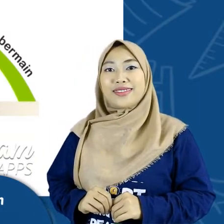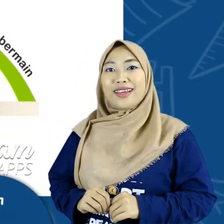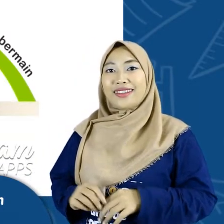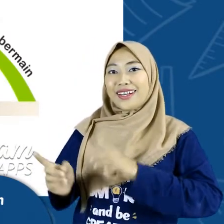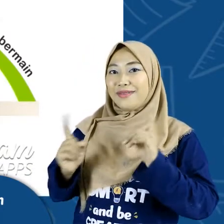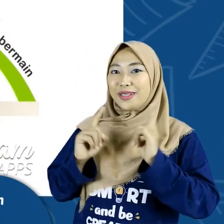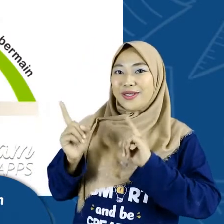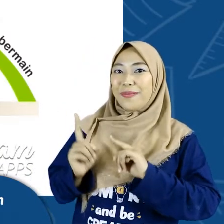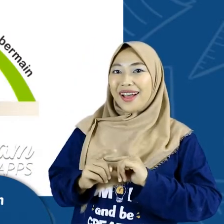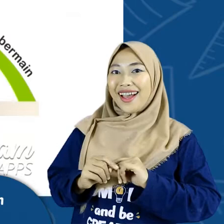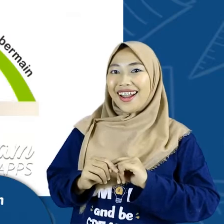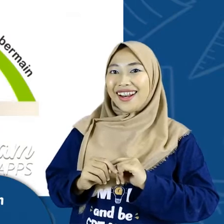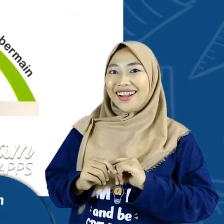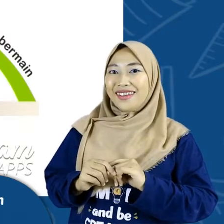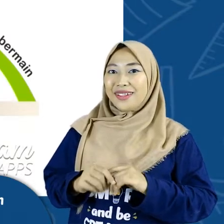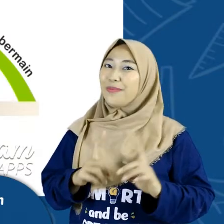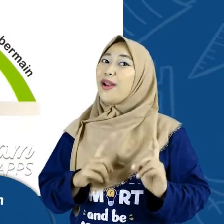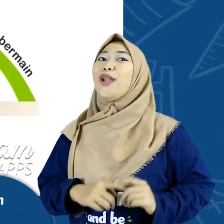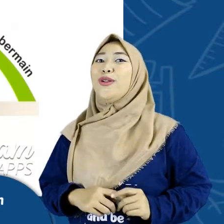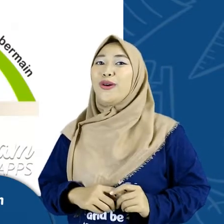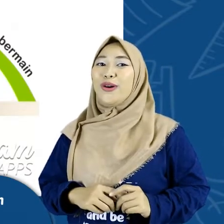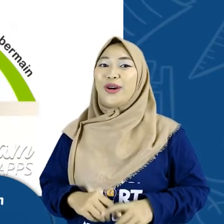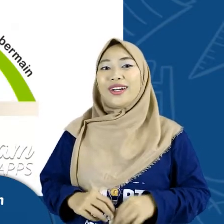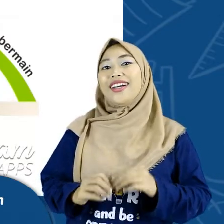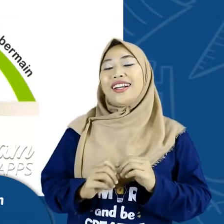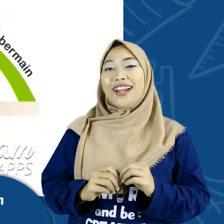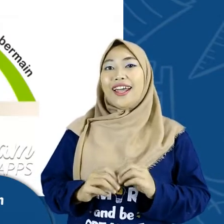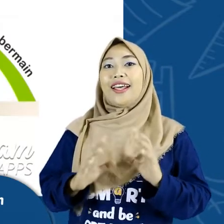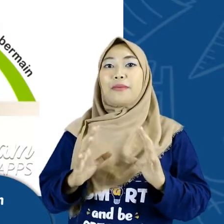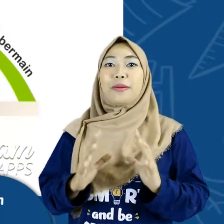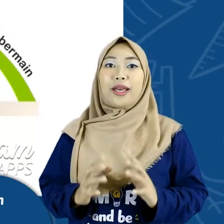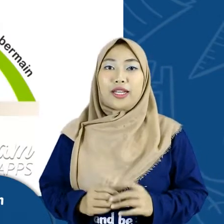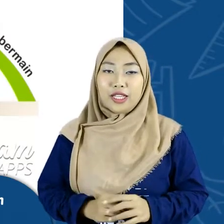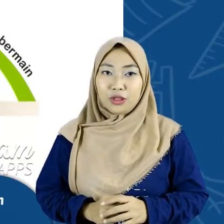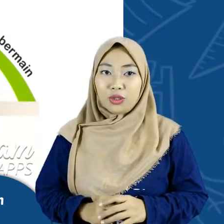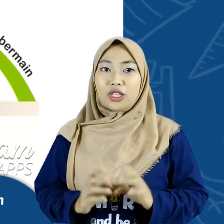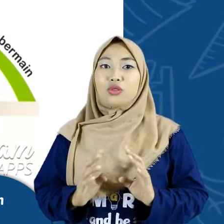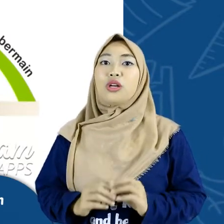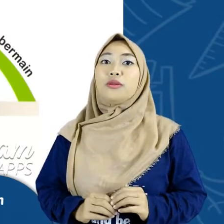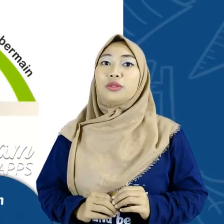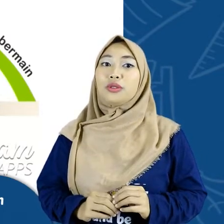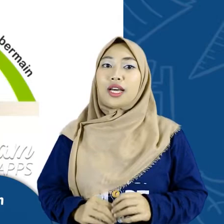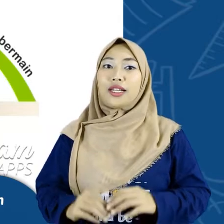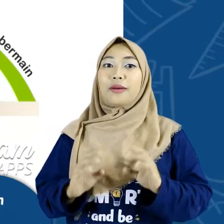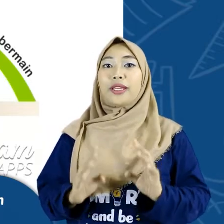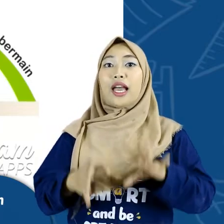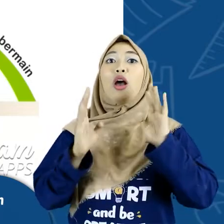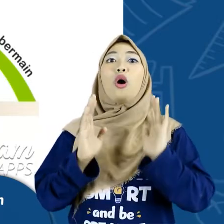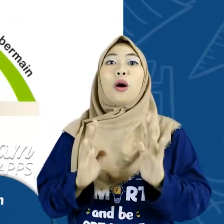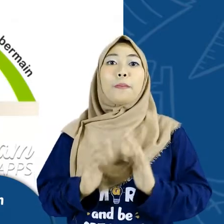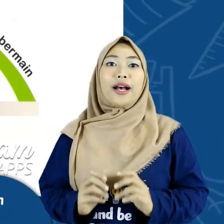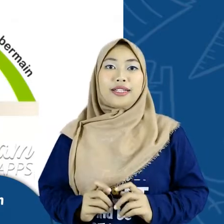bermain yang tadi Miss ucapkan? Pasti pernah dong. Nah, dalam permainan itu kita juga membutuhkan yang